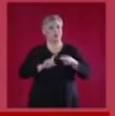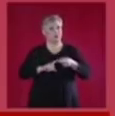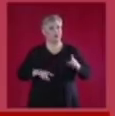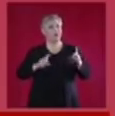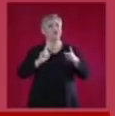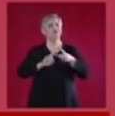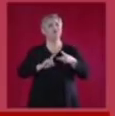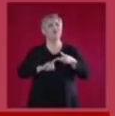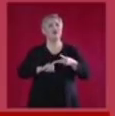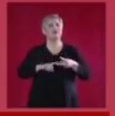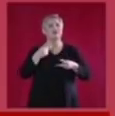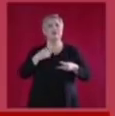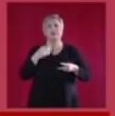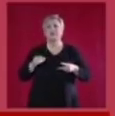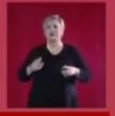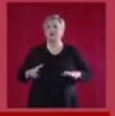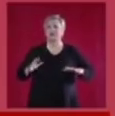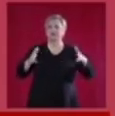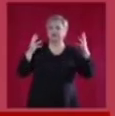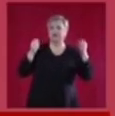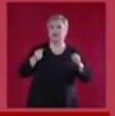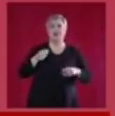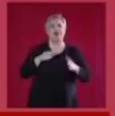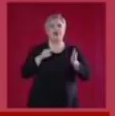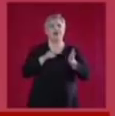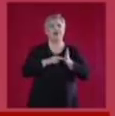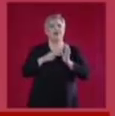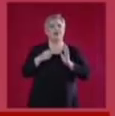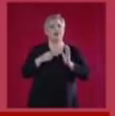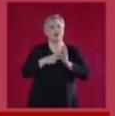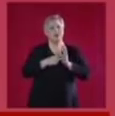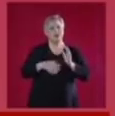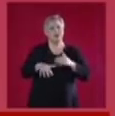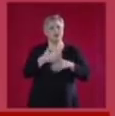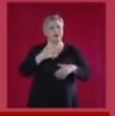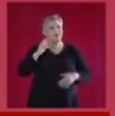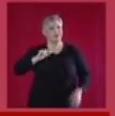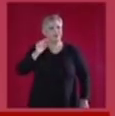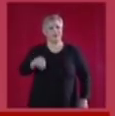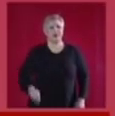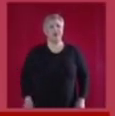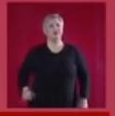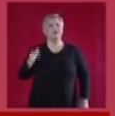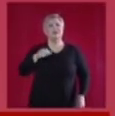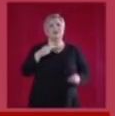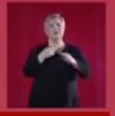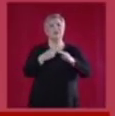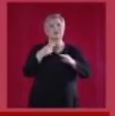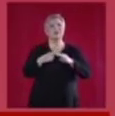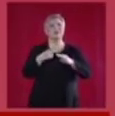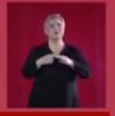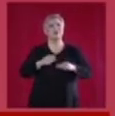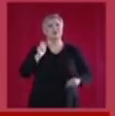του 2015 και πιστεύω ότι αυτό είναι ένα πάρα πολύ σημαντικό μήνυμα ποιο είναι το μήνυμα ότι ο